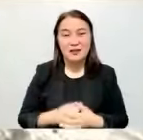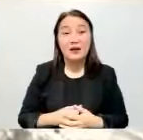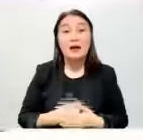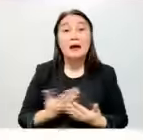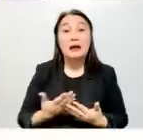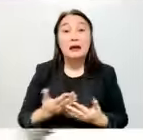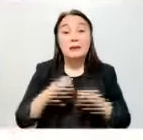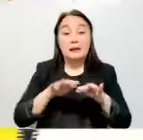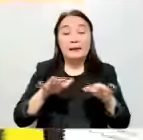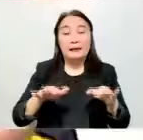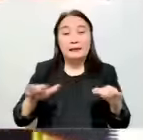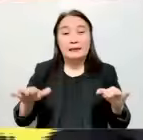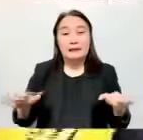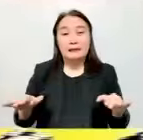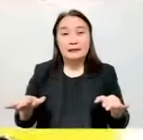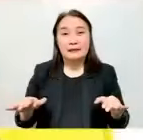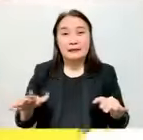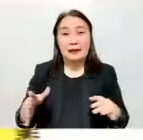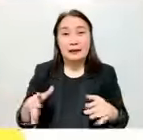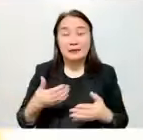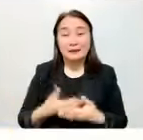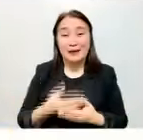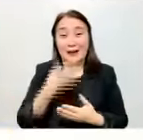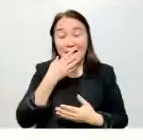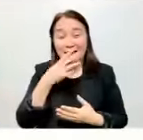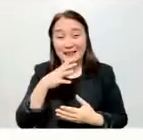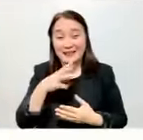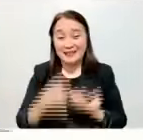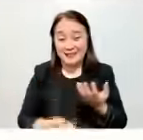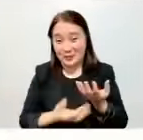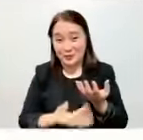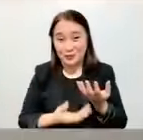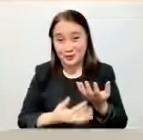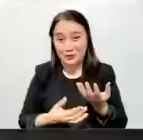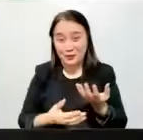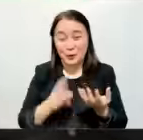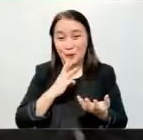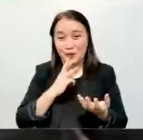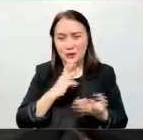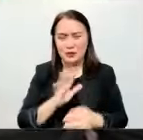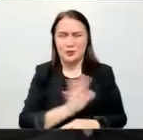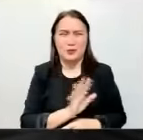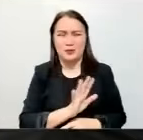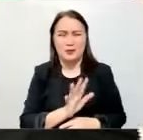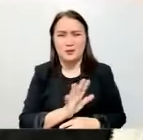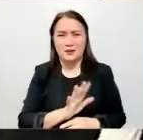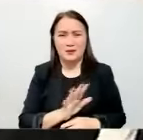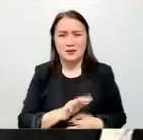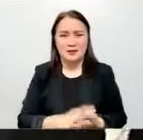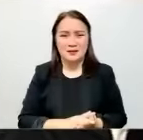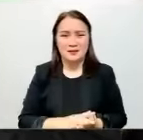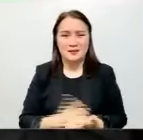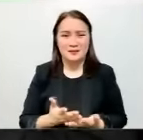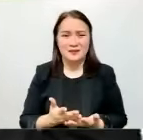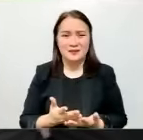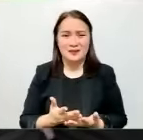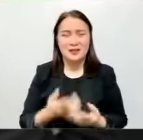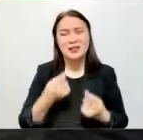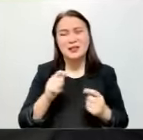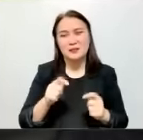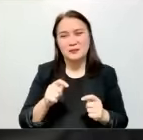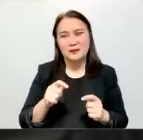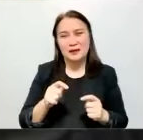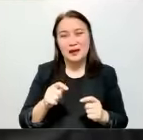na nagpapainit ng tubig panligo bago pumasok sa eskwela. Mama, wag na lang po. Kasi para papreskuhan po kami